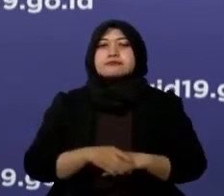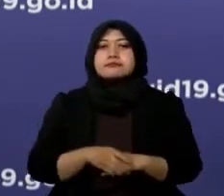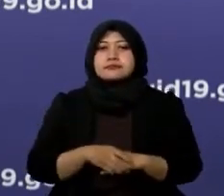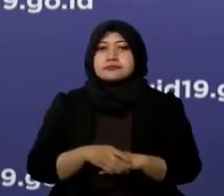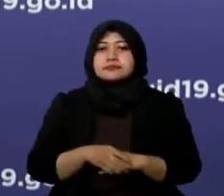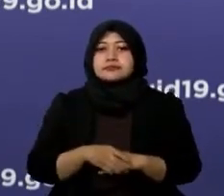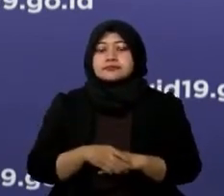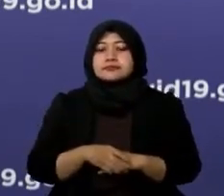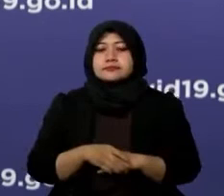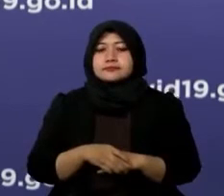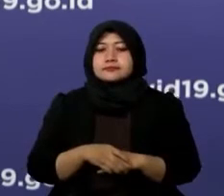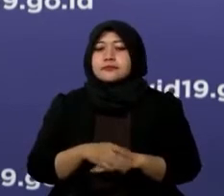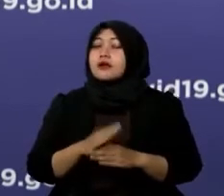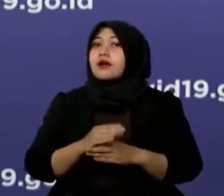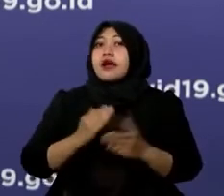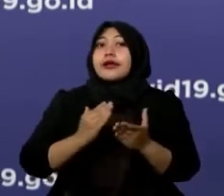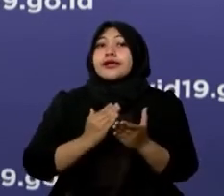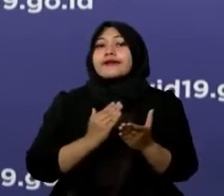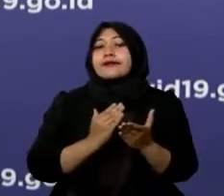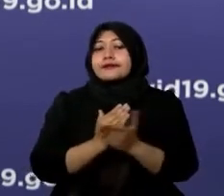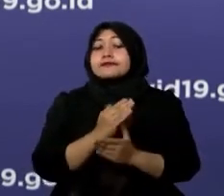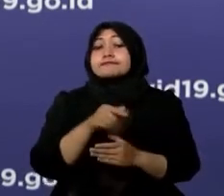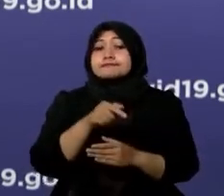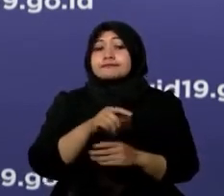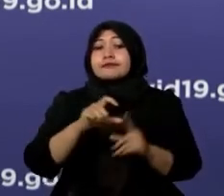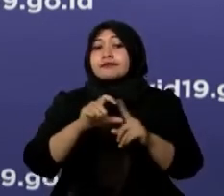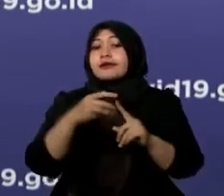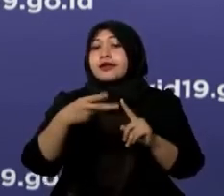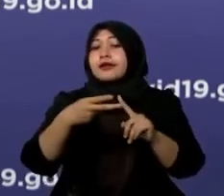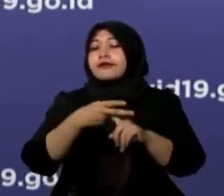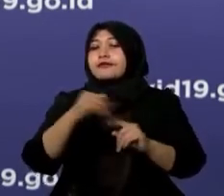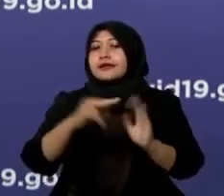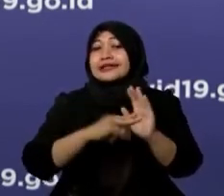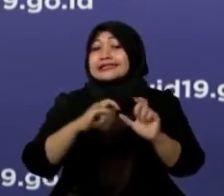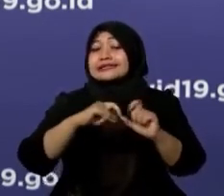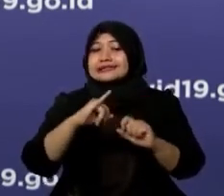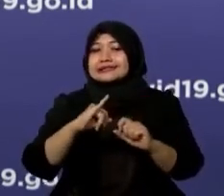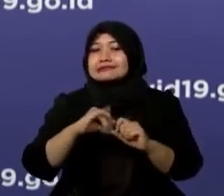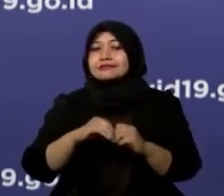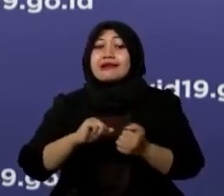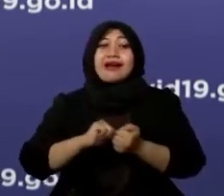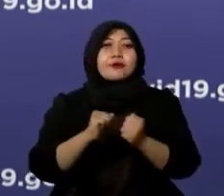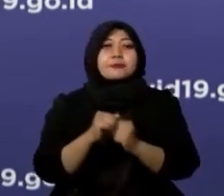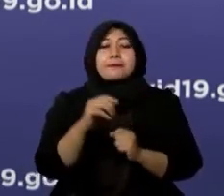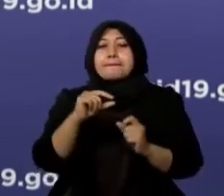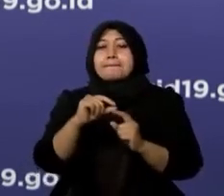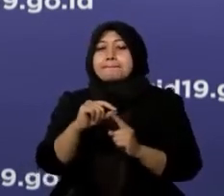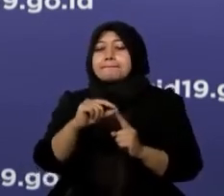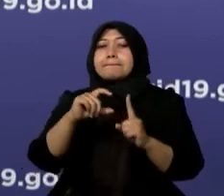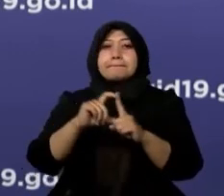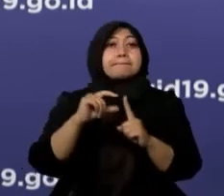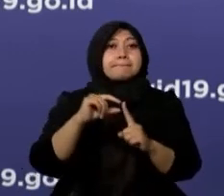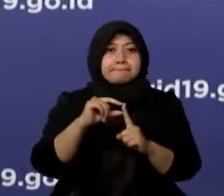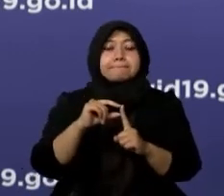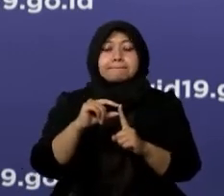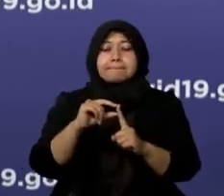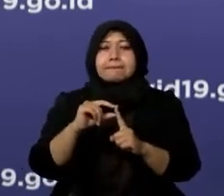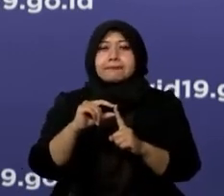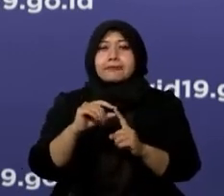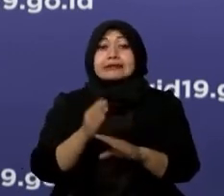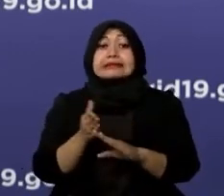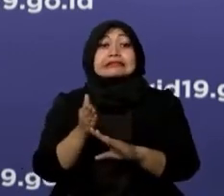Mencermati batasan definisi operasional tersebut, maka kasus PDP yang kita gunakan